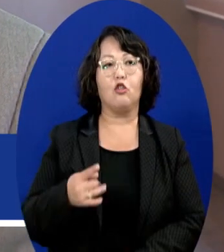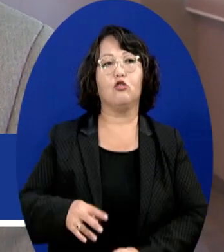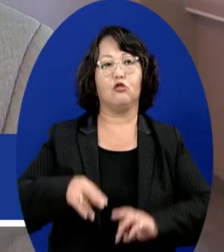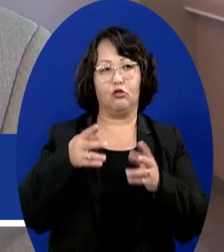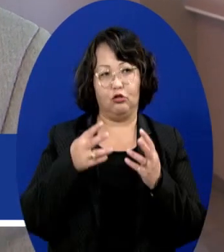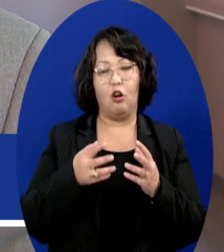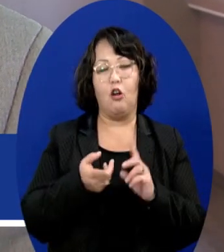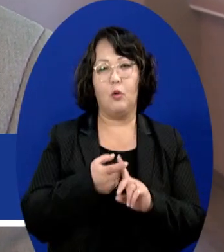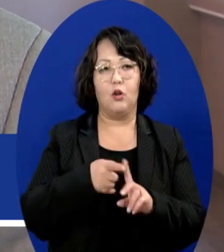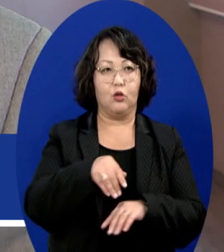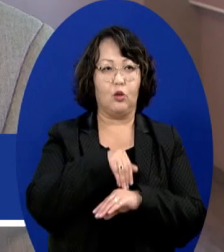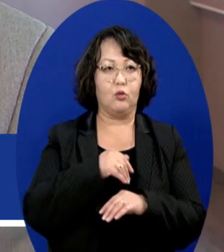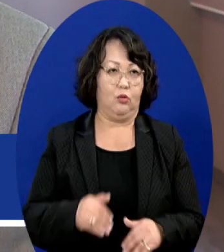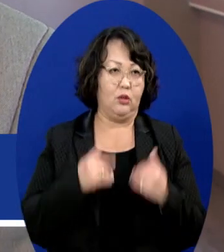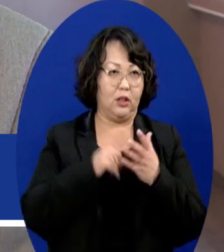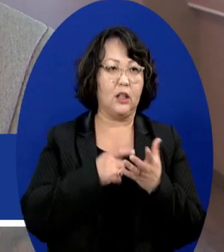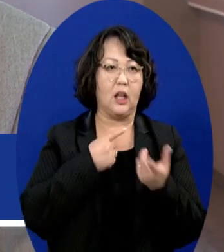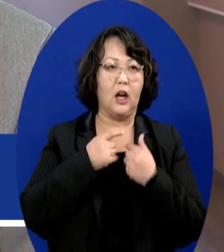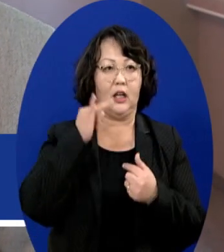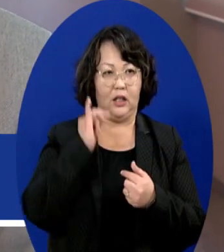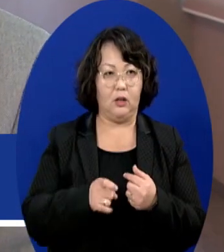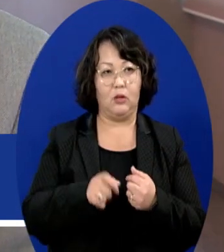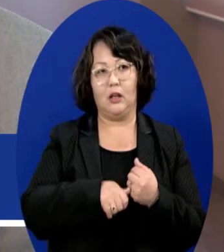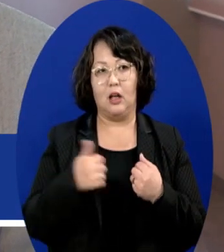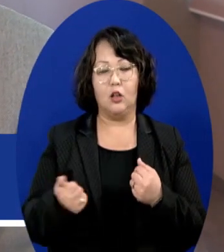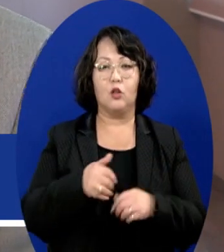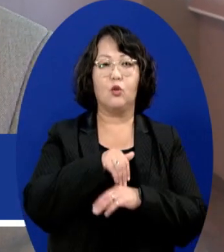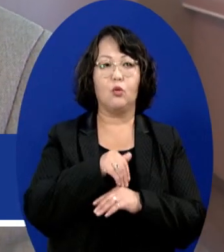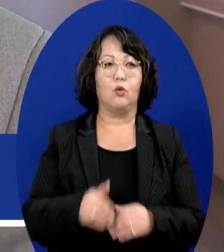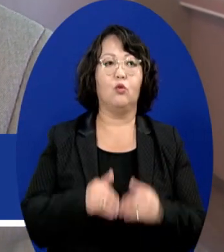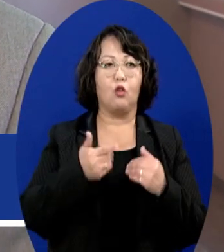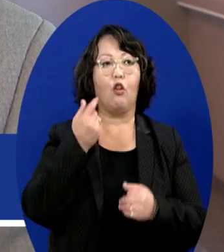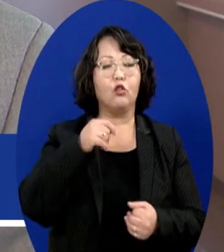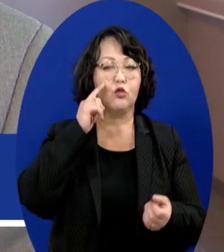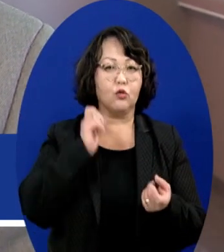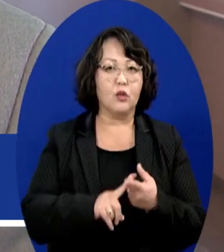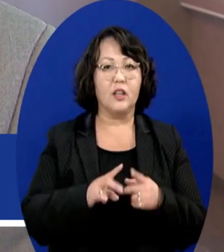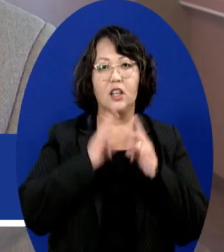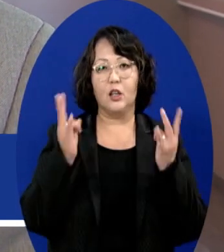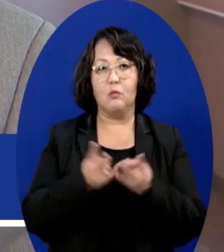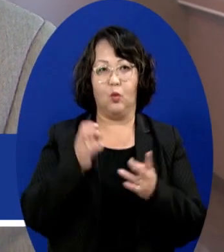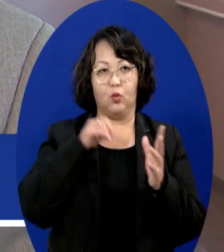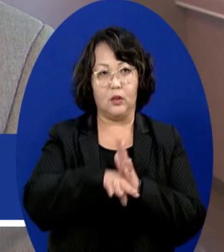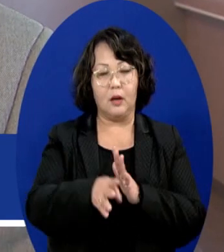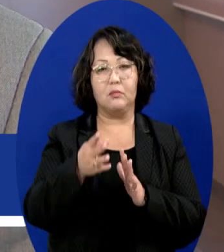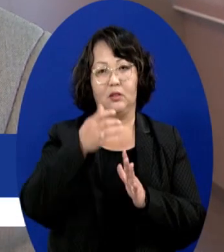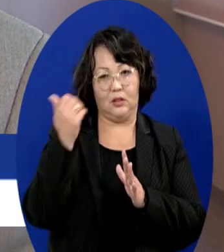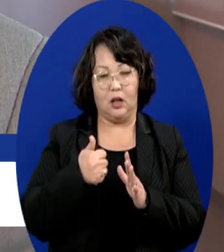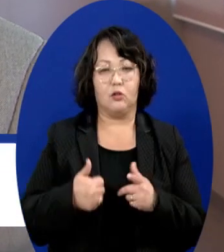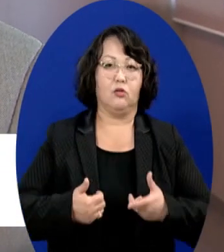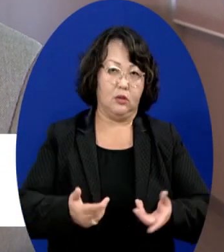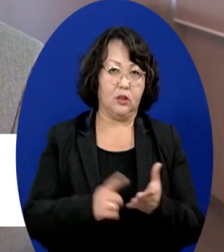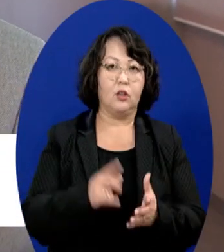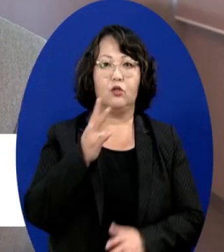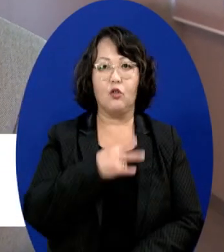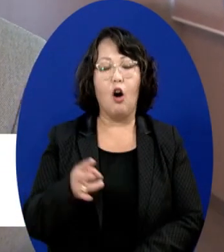тогтвортой хөгжлийн тухай хэлэхээр холсон. Үүнээс гадна тогтвортой хөгжлийн гол зорилго нь нийгмийн хүртээмжтэй байдлыг хангах явдал юм.